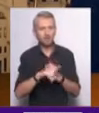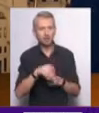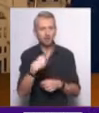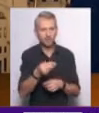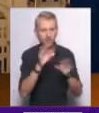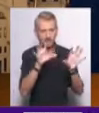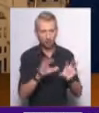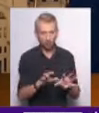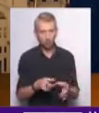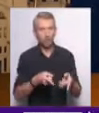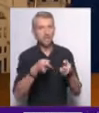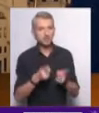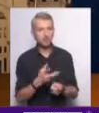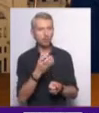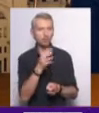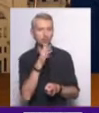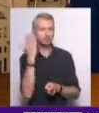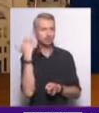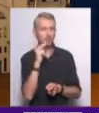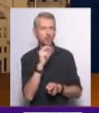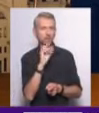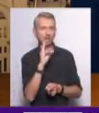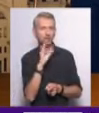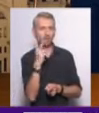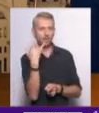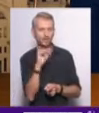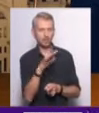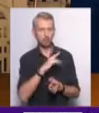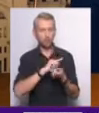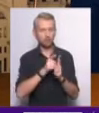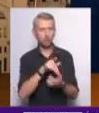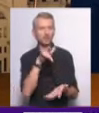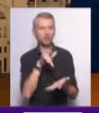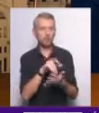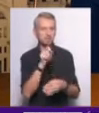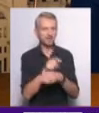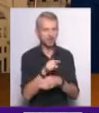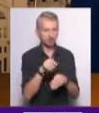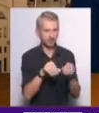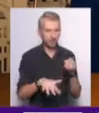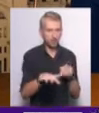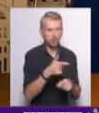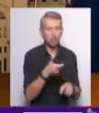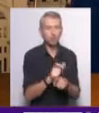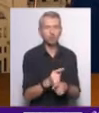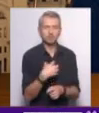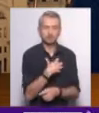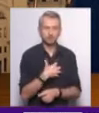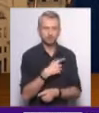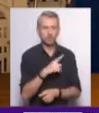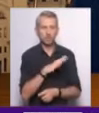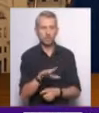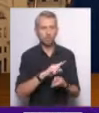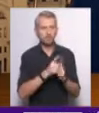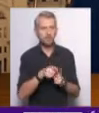закони. І дійсно, ще при Чорновецькому було змінене цільове призначення земельної ділянки. Але дуже суттєвий нюанс є в тому, що не був